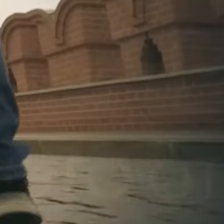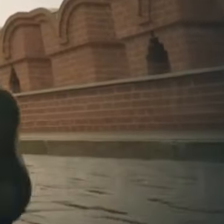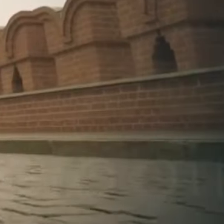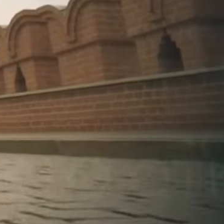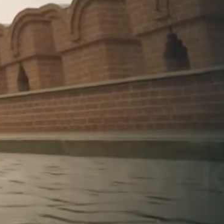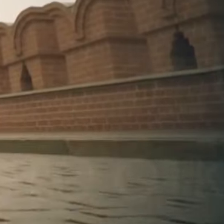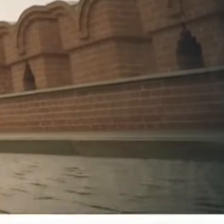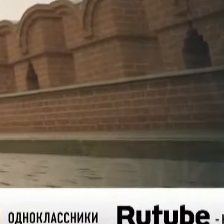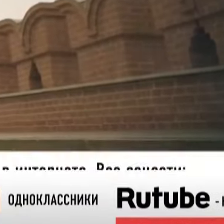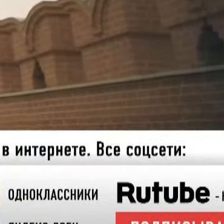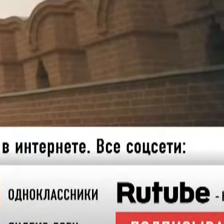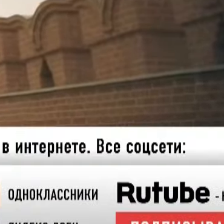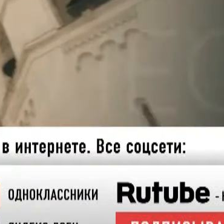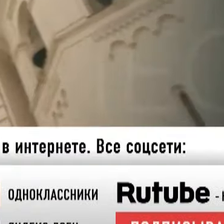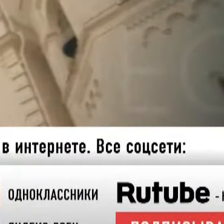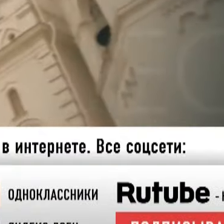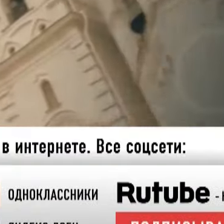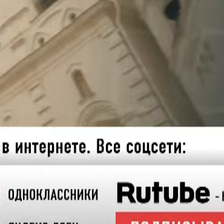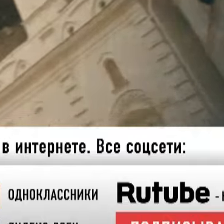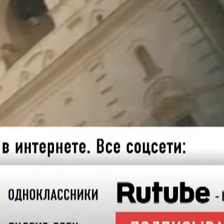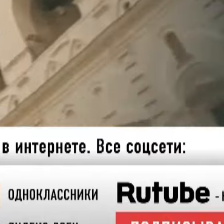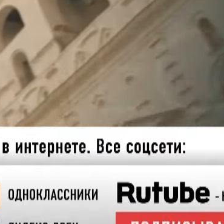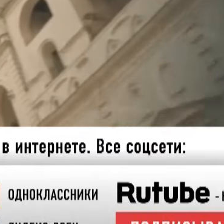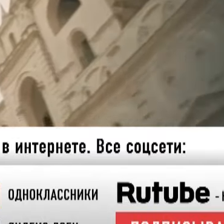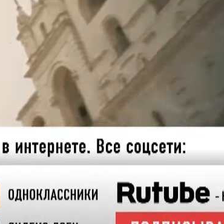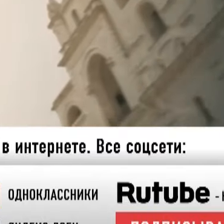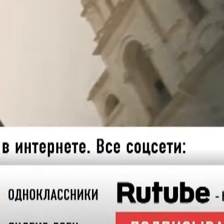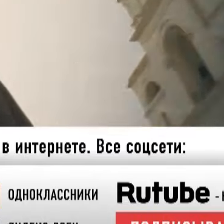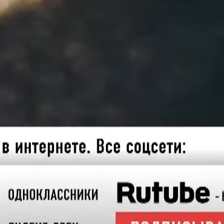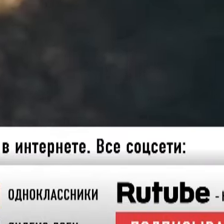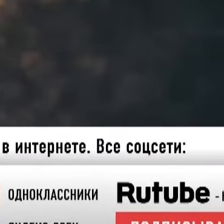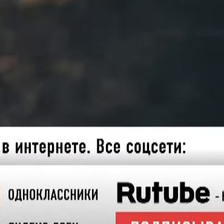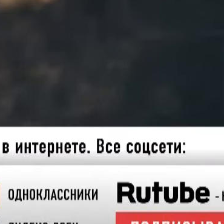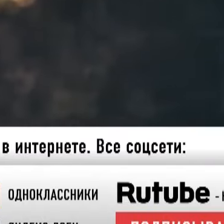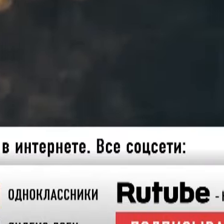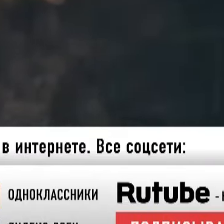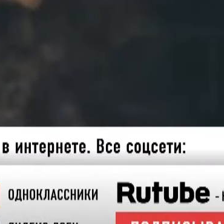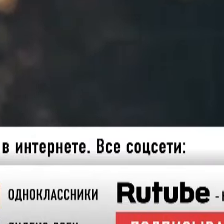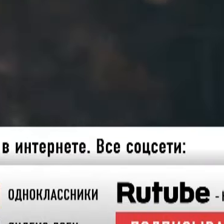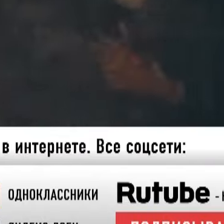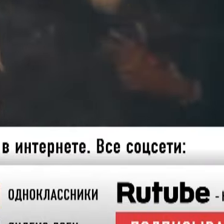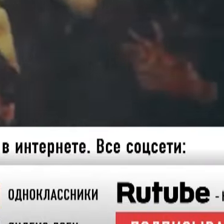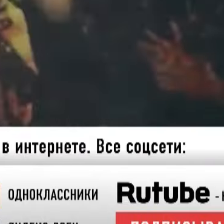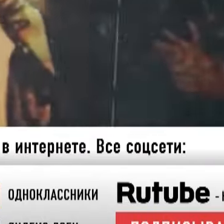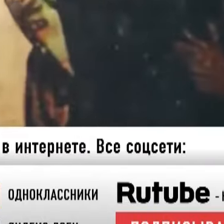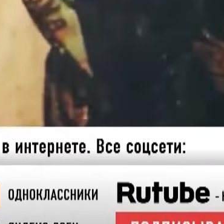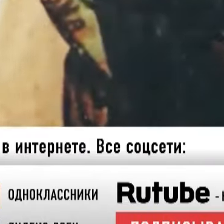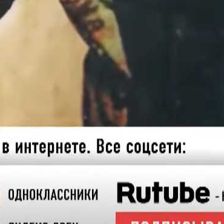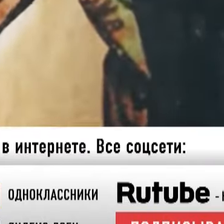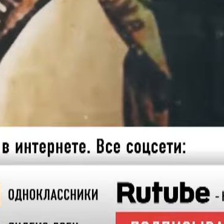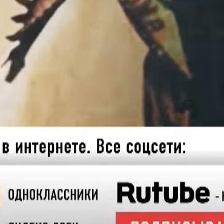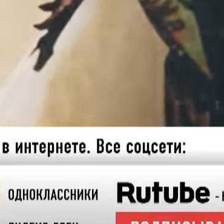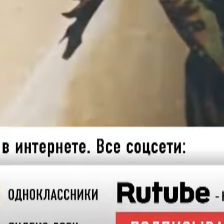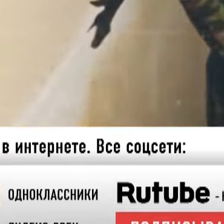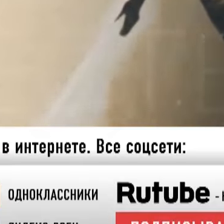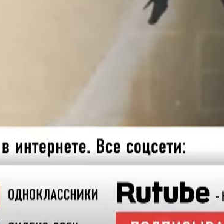Протоиерей Игорь Фомин и Борис Корчевников в проекте «Лествица» нырнули следом за святым Иоанном в глубины знания о